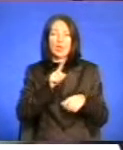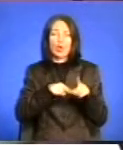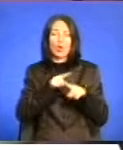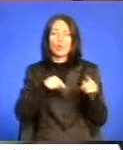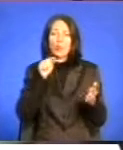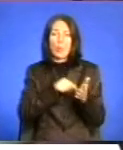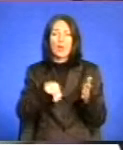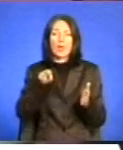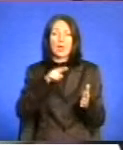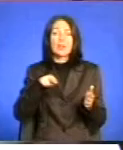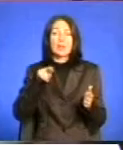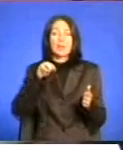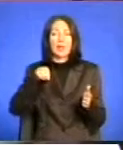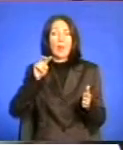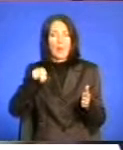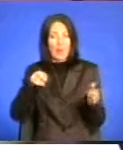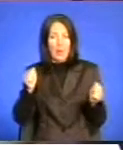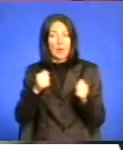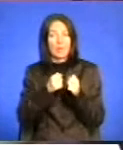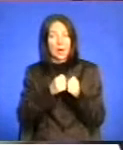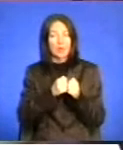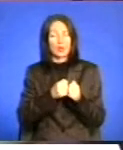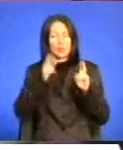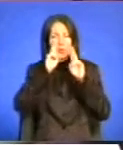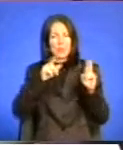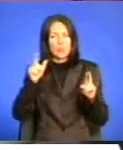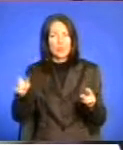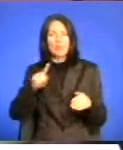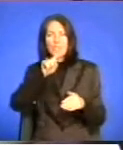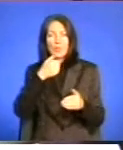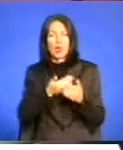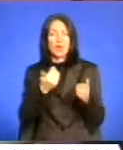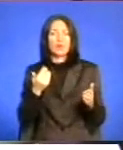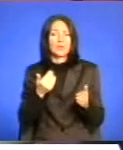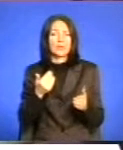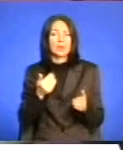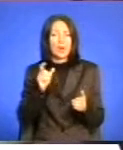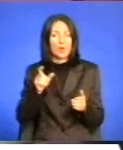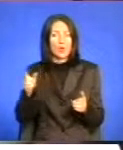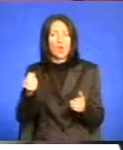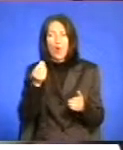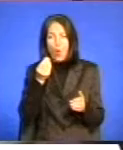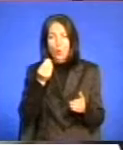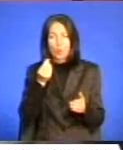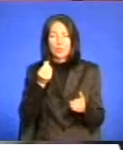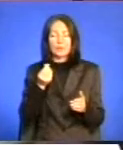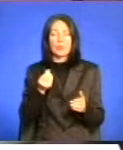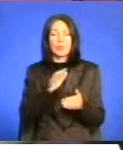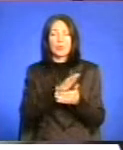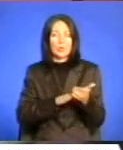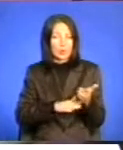цим невідомі вимагають від потерпілих грошові кошти. В подальшому, коли